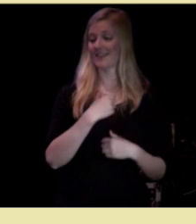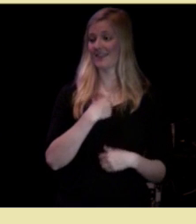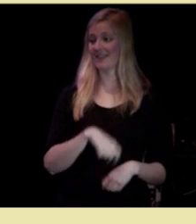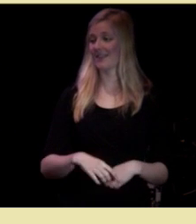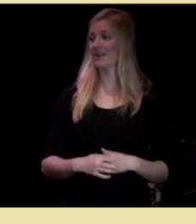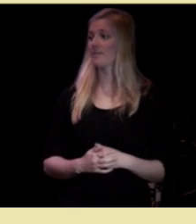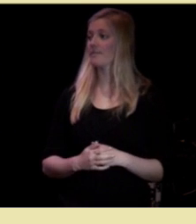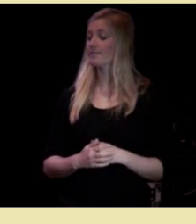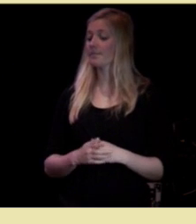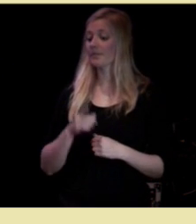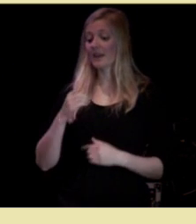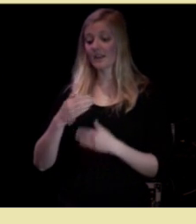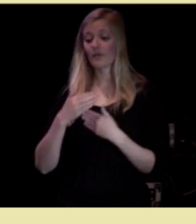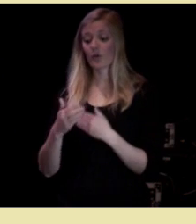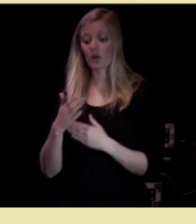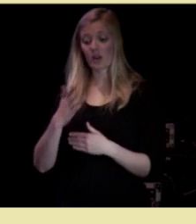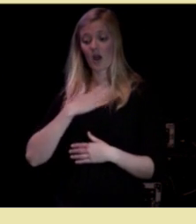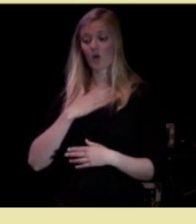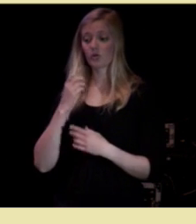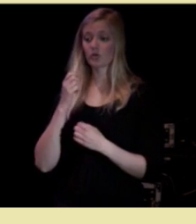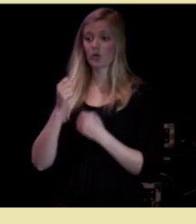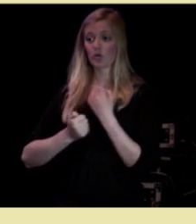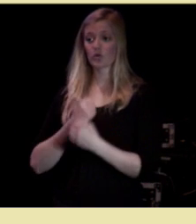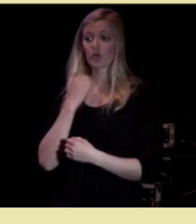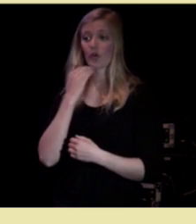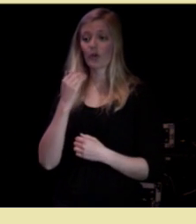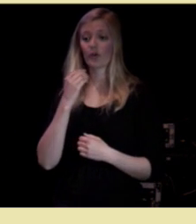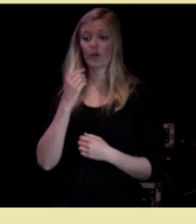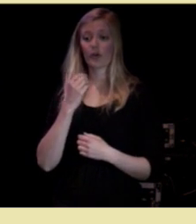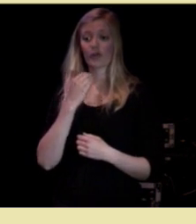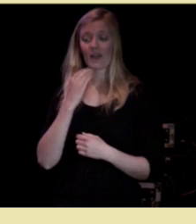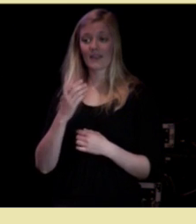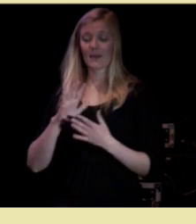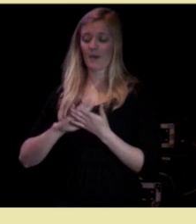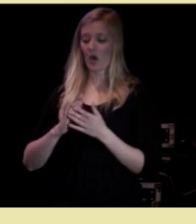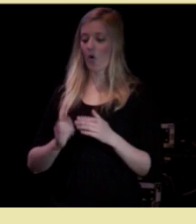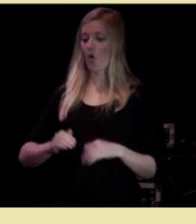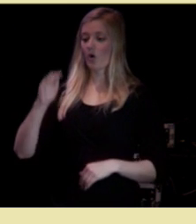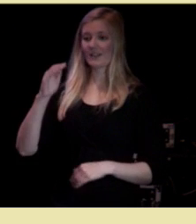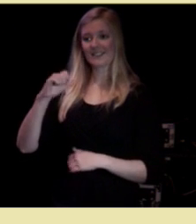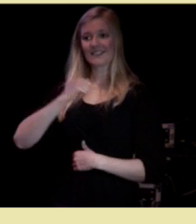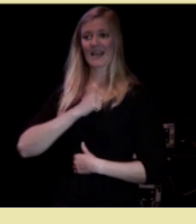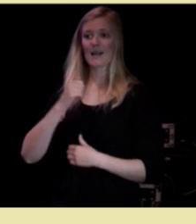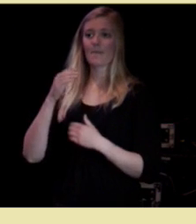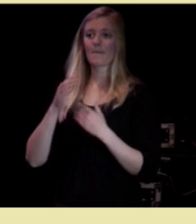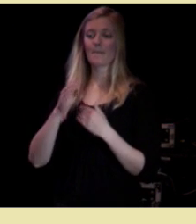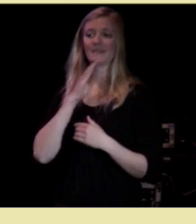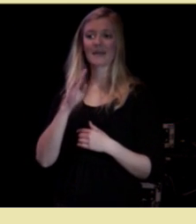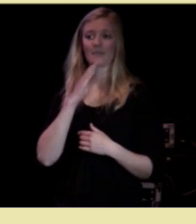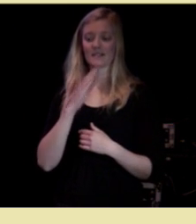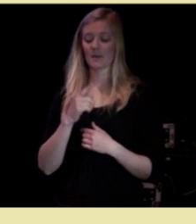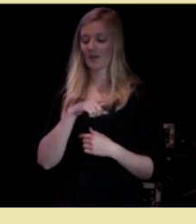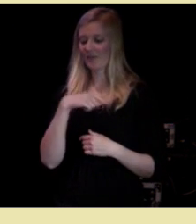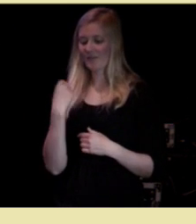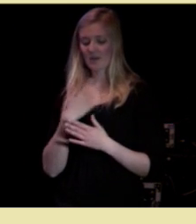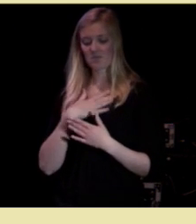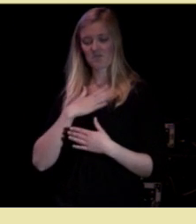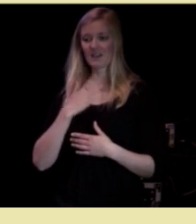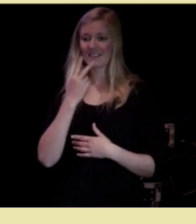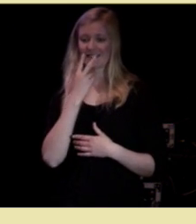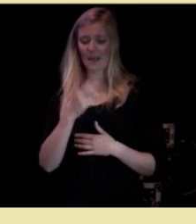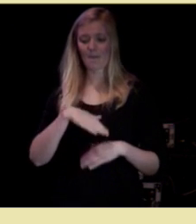Dette forholdet har også gjort det nødvendig med økt selvbestemmelse. Men vi tar oss tid til å se litt mer